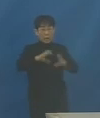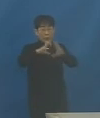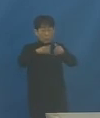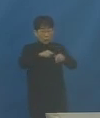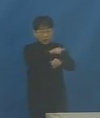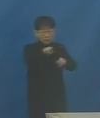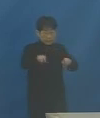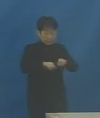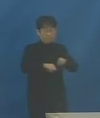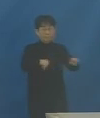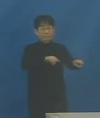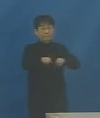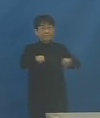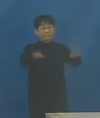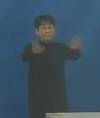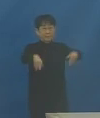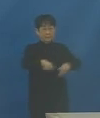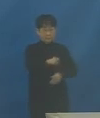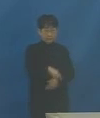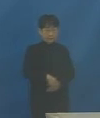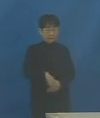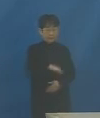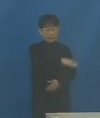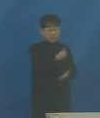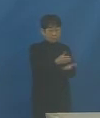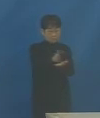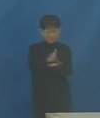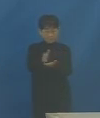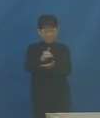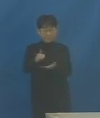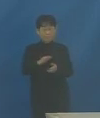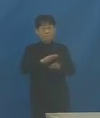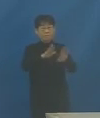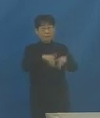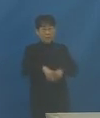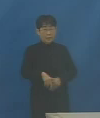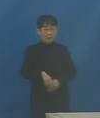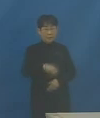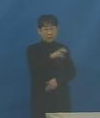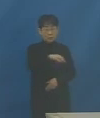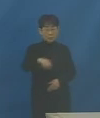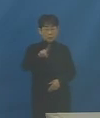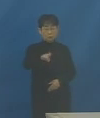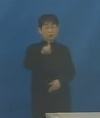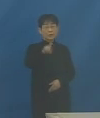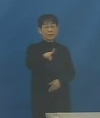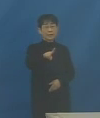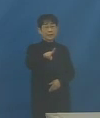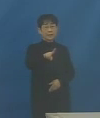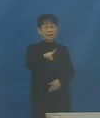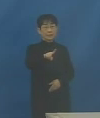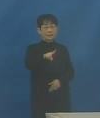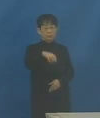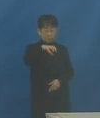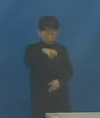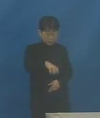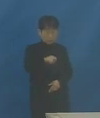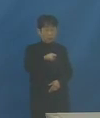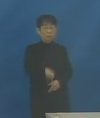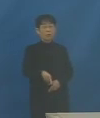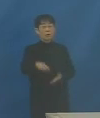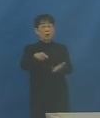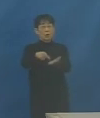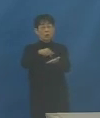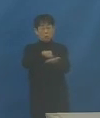すでに11の会場での職域の釣りか接収というものが登録をされたところでござい